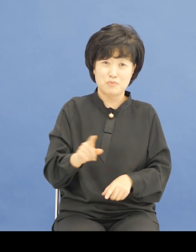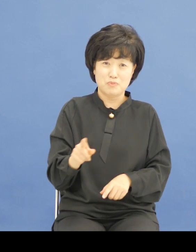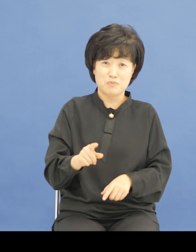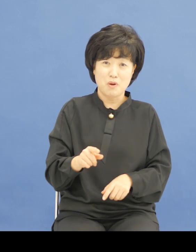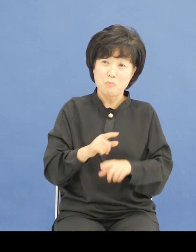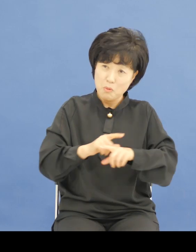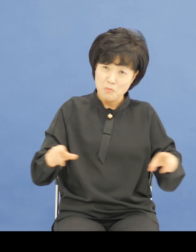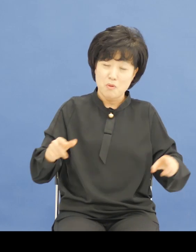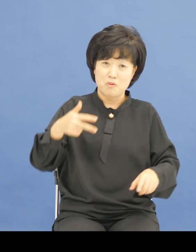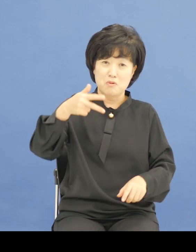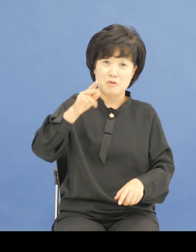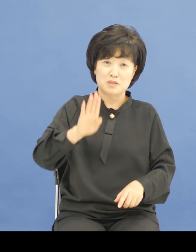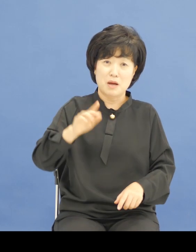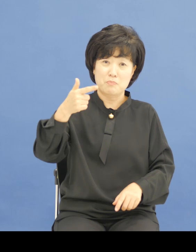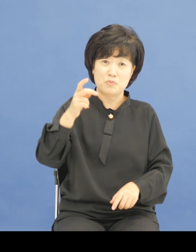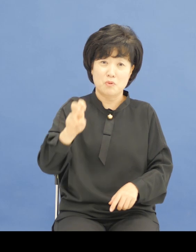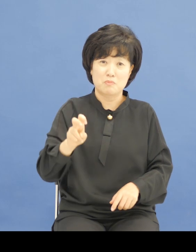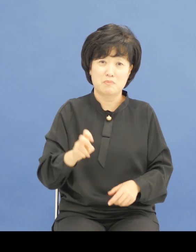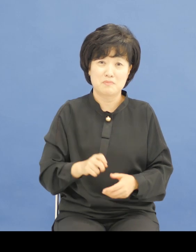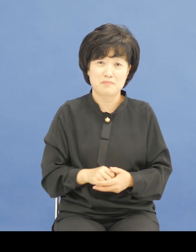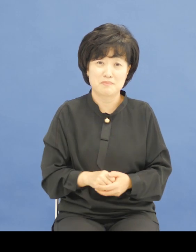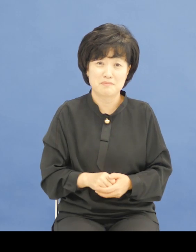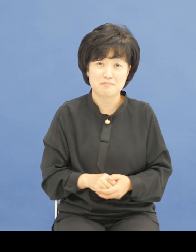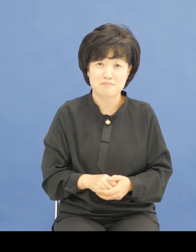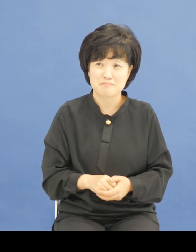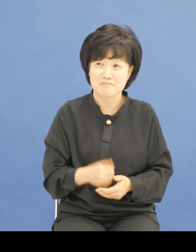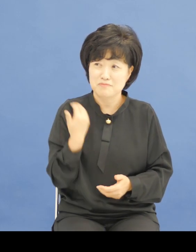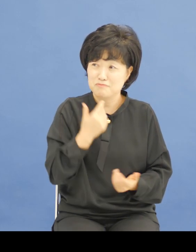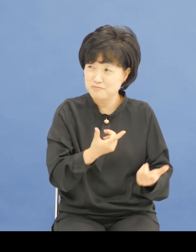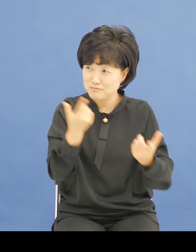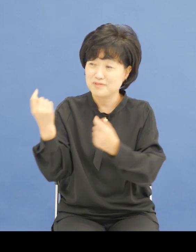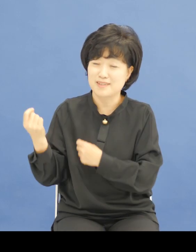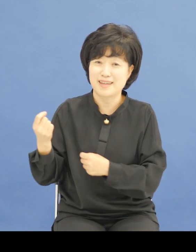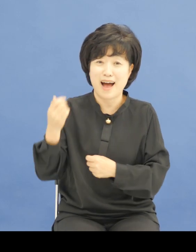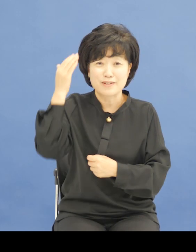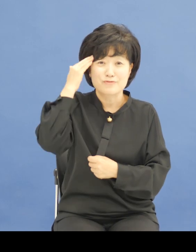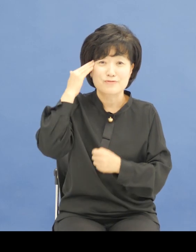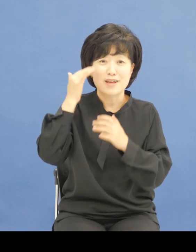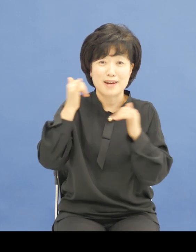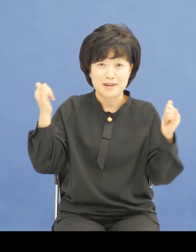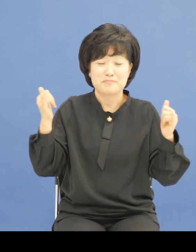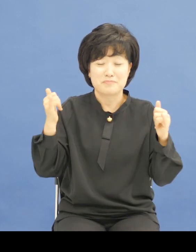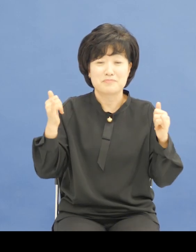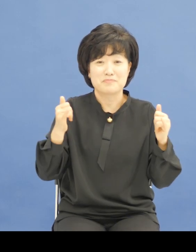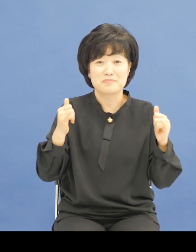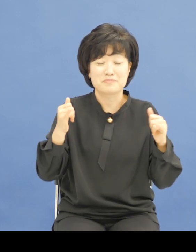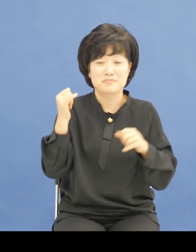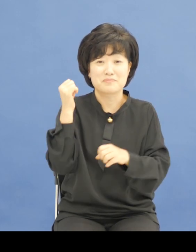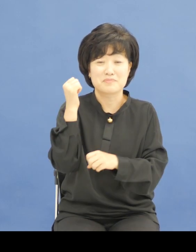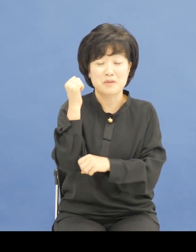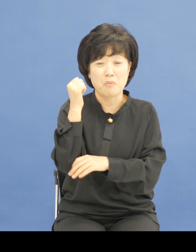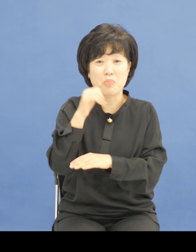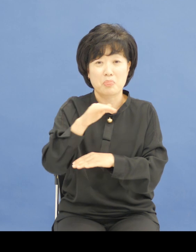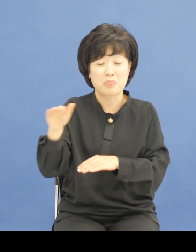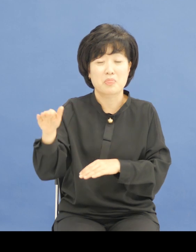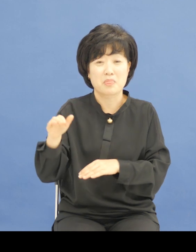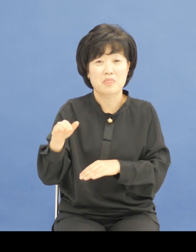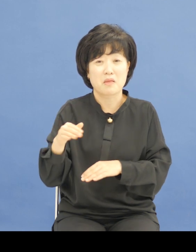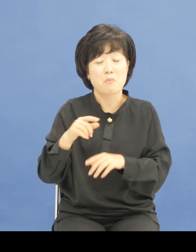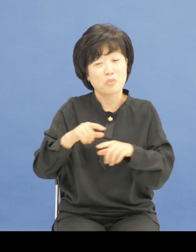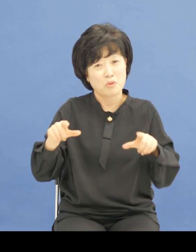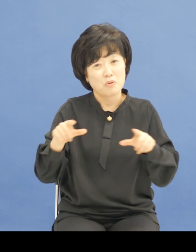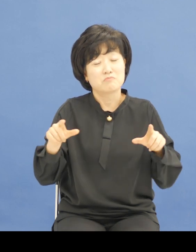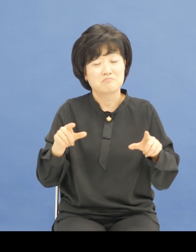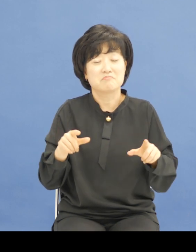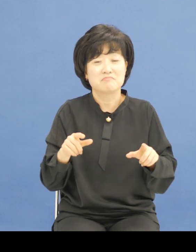그냥 평범한. 전 국민이 다 잡놈이 되고. 네. 한국 사람으로서는 보통은 이제 그런 식으로 살죠. 네네. 저도